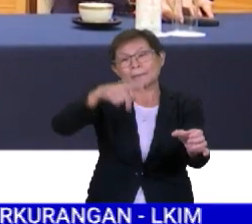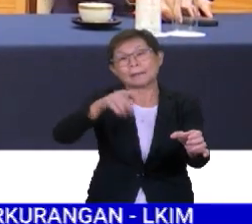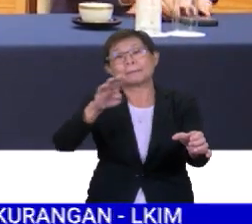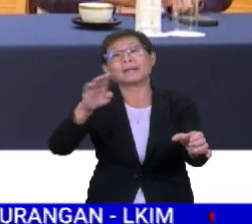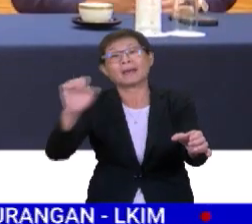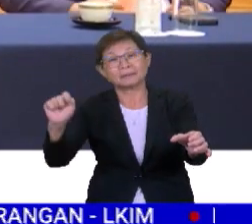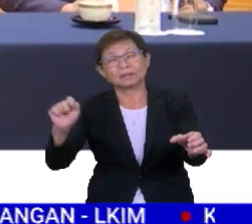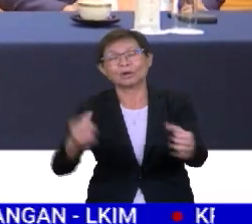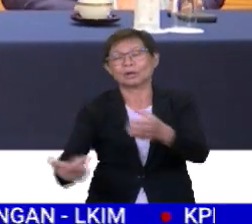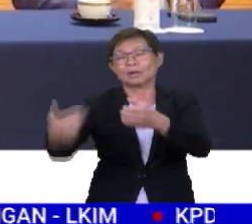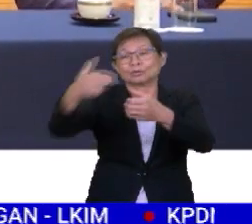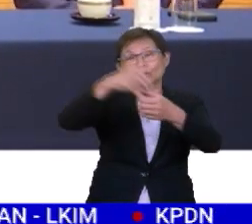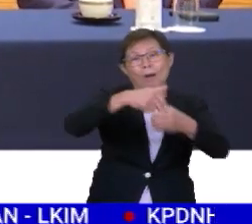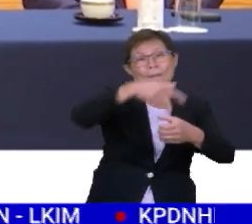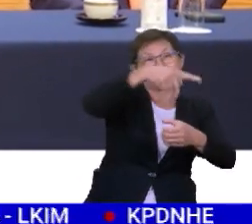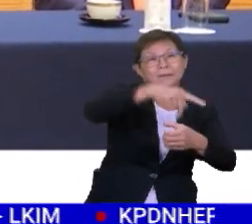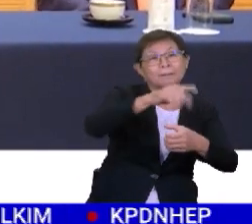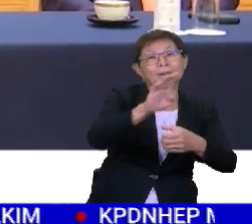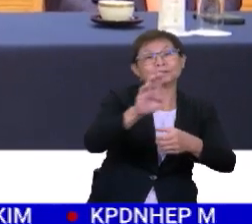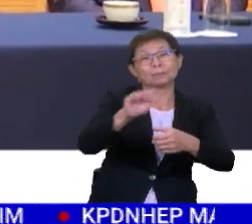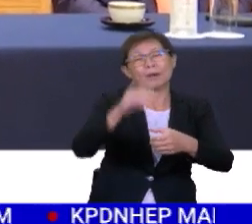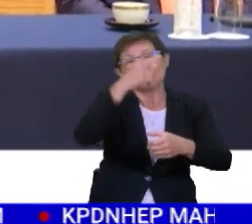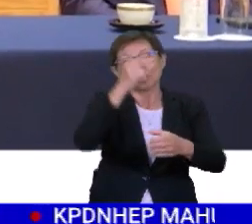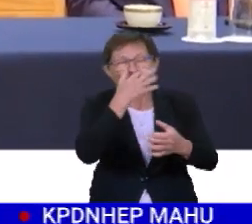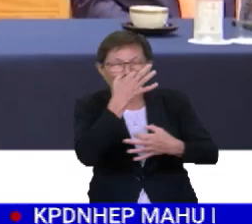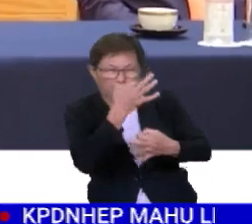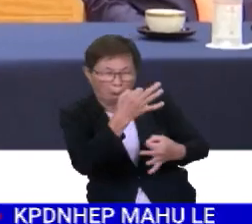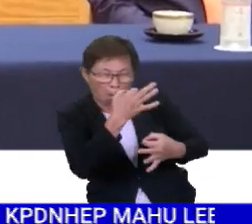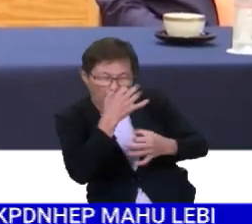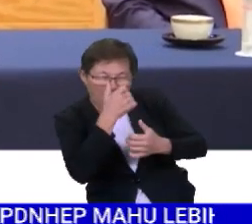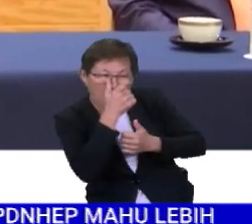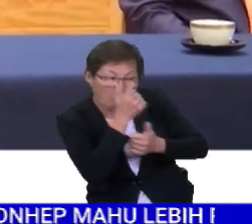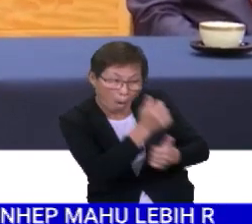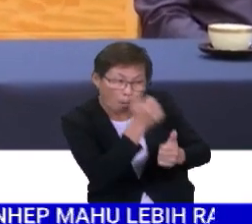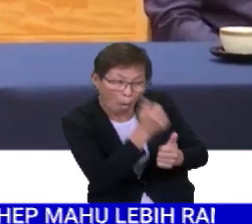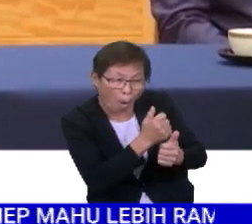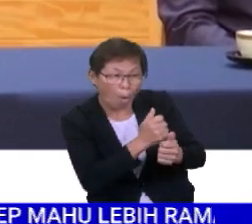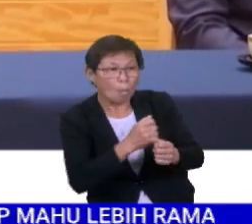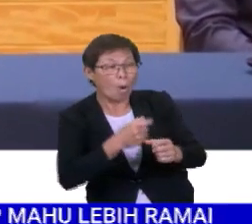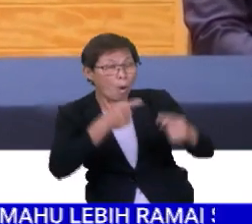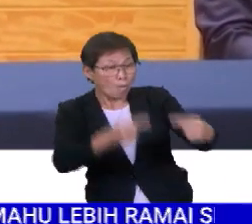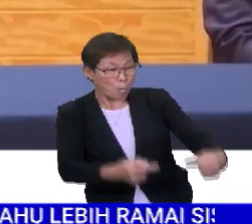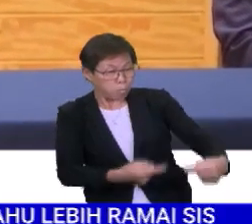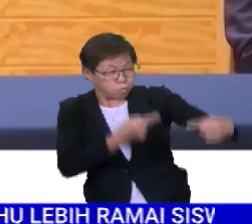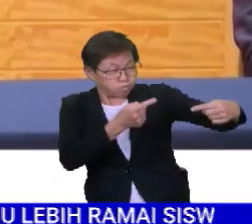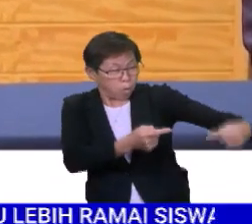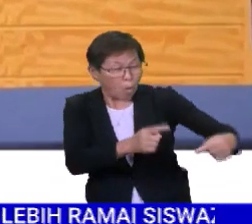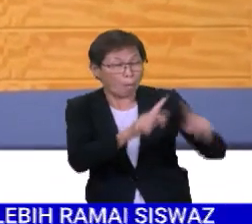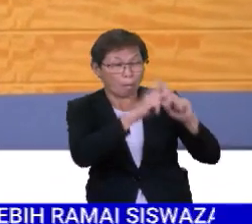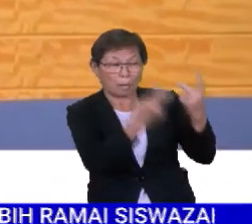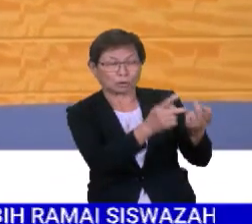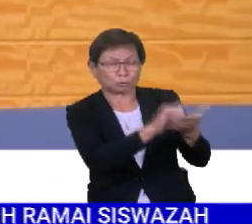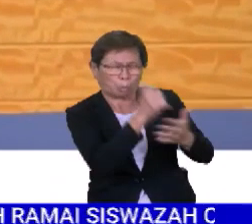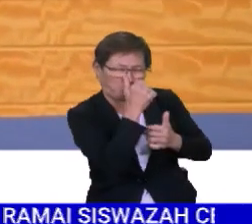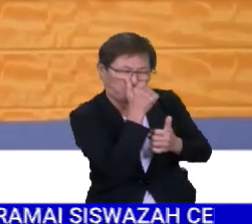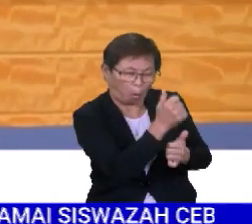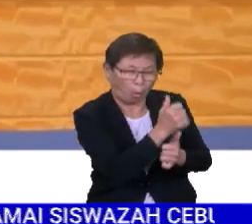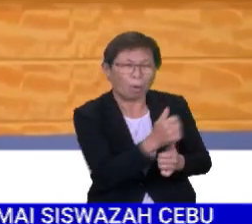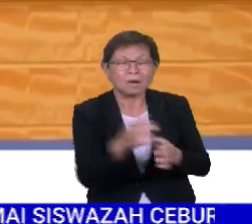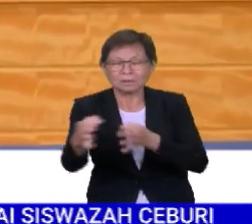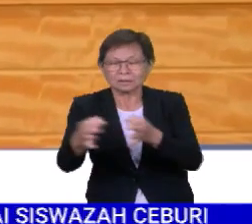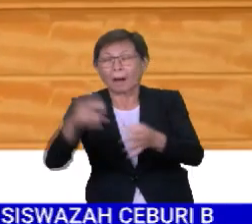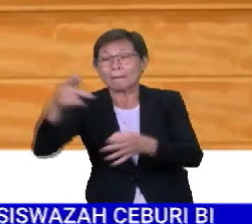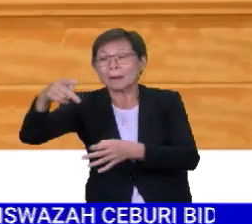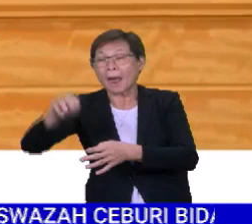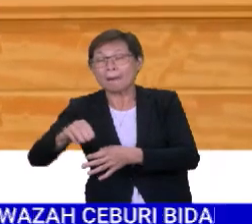sertai Parti Bangsa Malaysia kerana tertarik dengan perjuangan Parti Baharu berkenaan. Mengulas lanjut jelas Perdana Menteri, beliau hanya